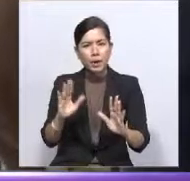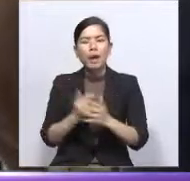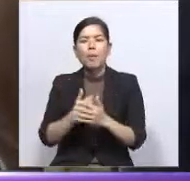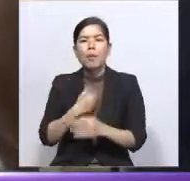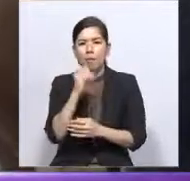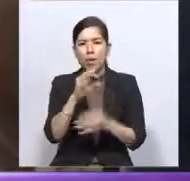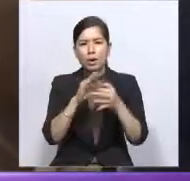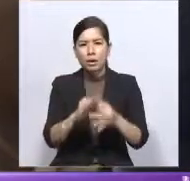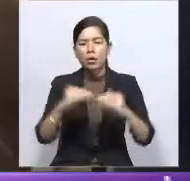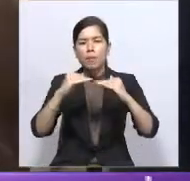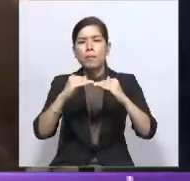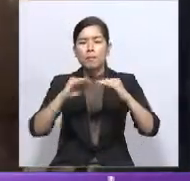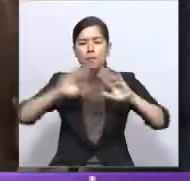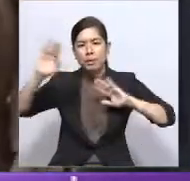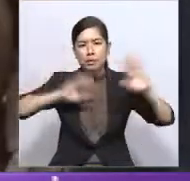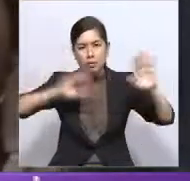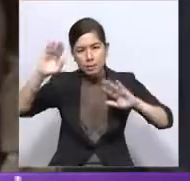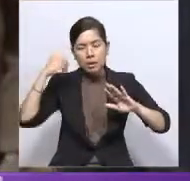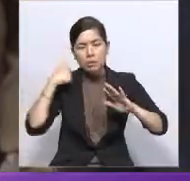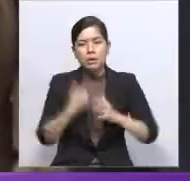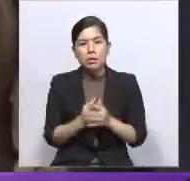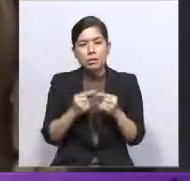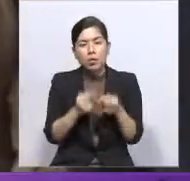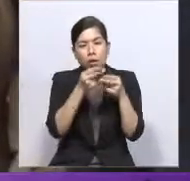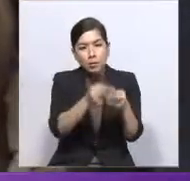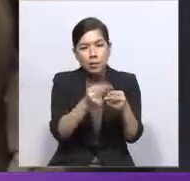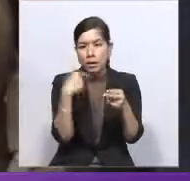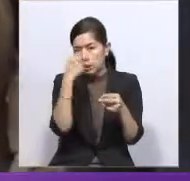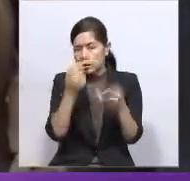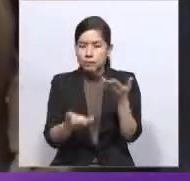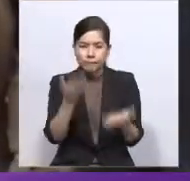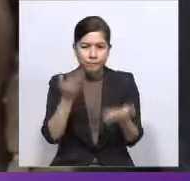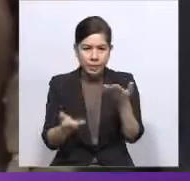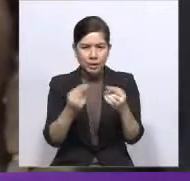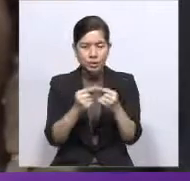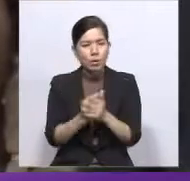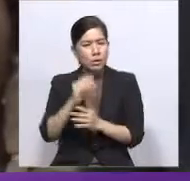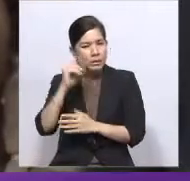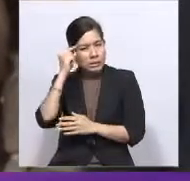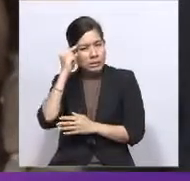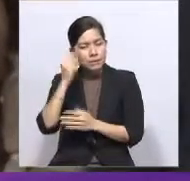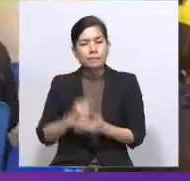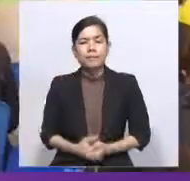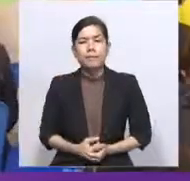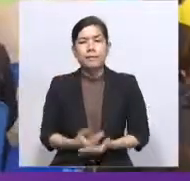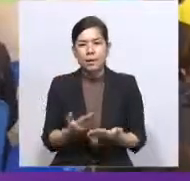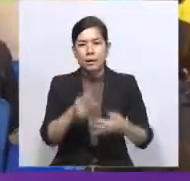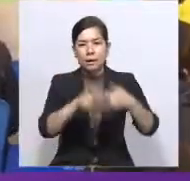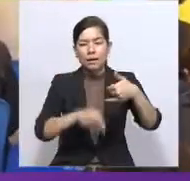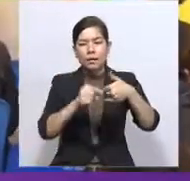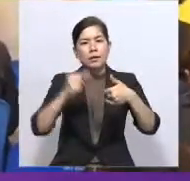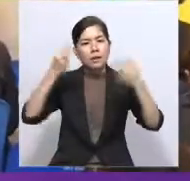ธิปไตยนะไม่ได้พูดให้ผมนะเพราะนั้นจะเชื่อใครก็ไปคิดให้ดี จากนั้นนะคะนายกรัฐมนตรีเดินทางม